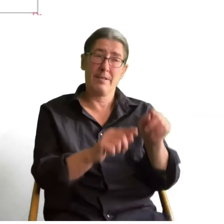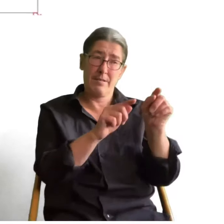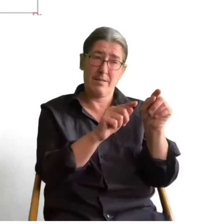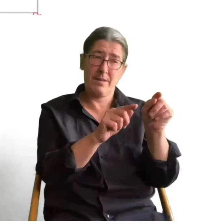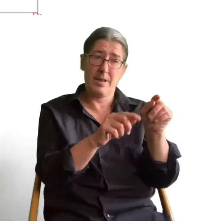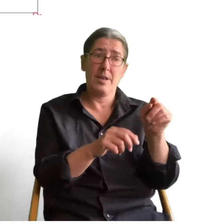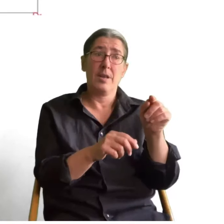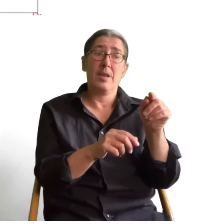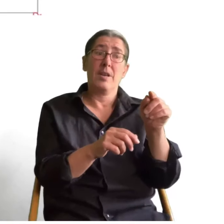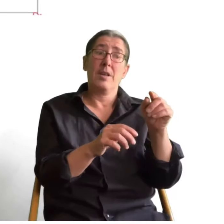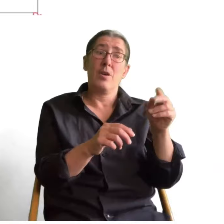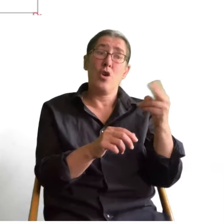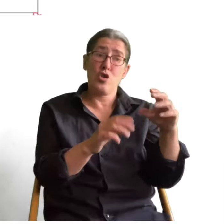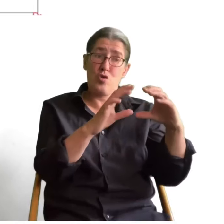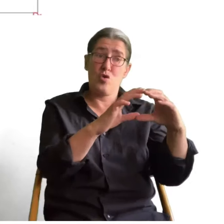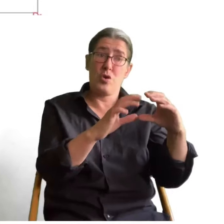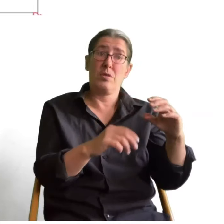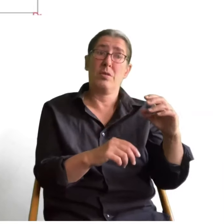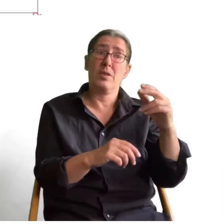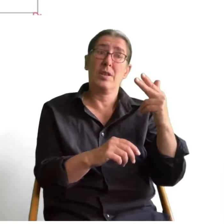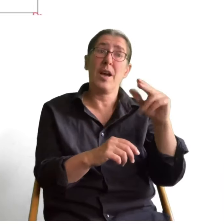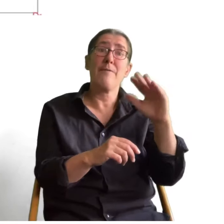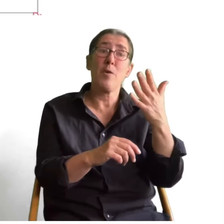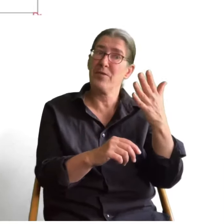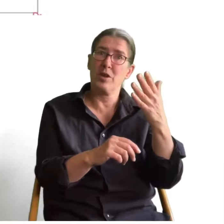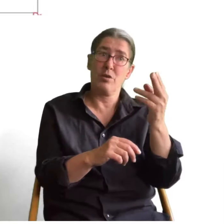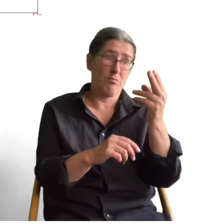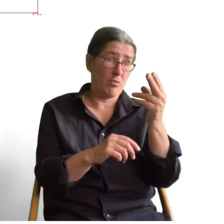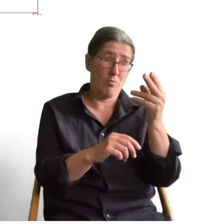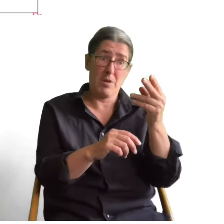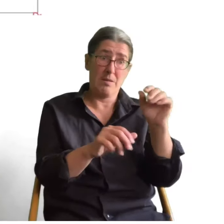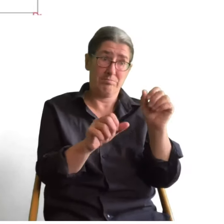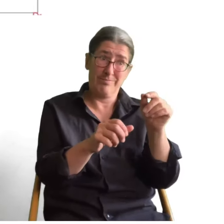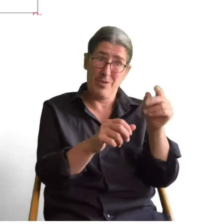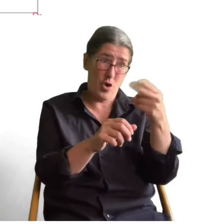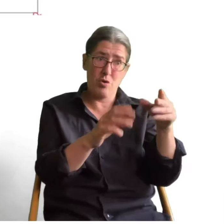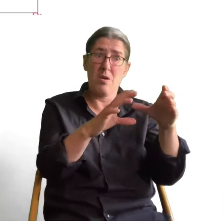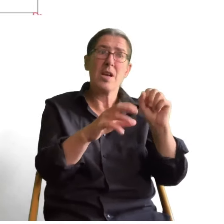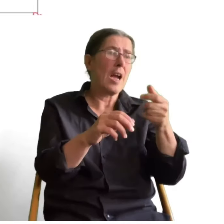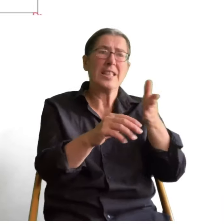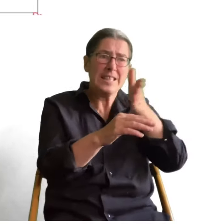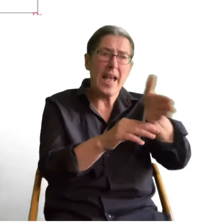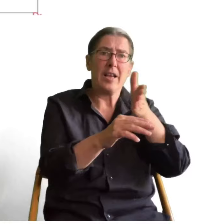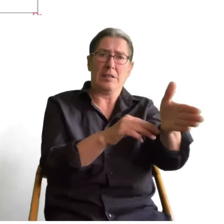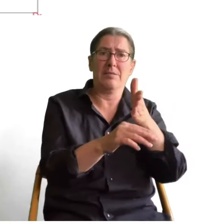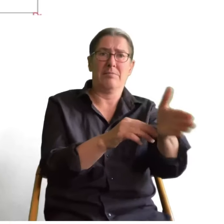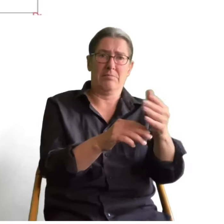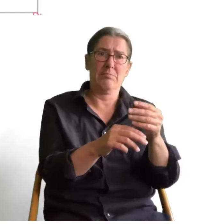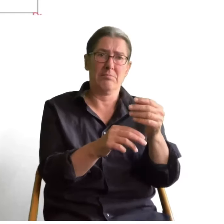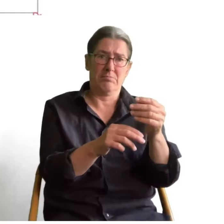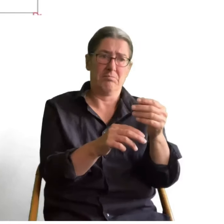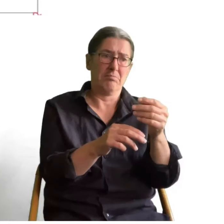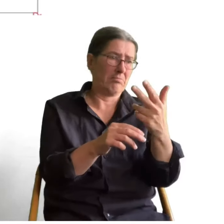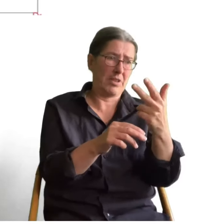So, wenn ich jetzt 3/5 von diesem Euro haben will, dann kann ich den nicht zersägen, das geht nicht. Also, oder